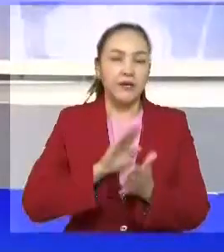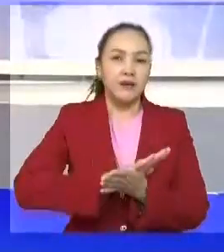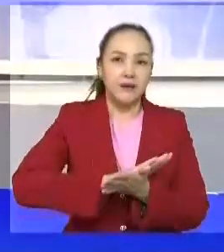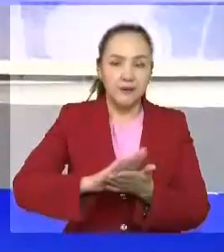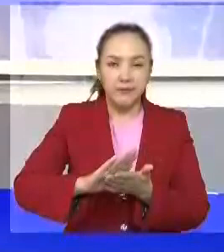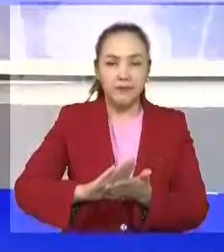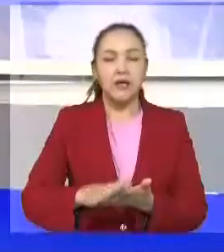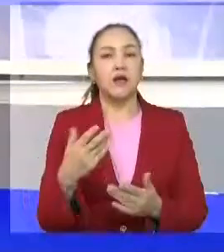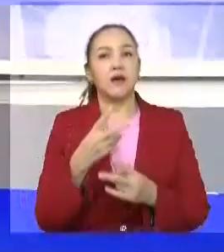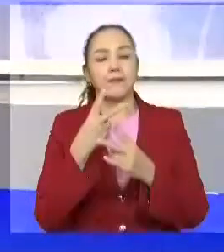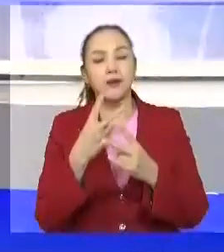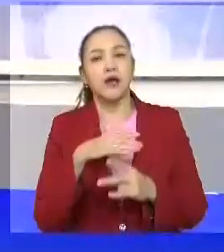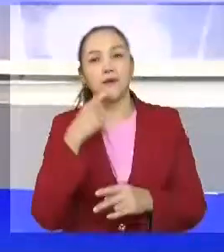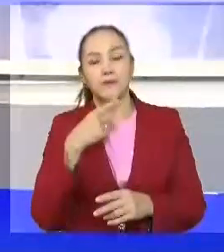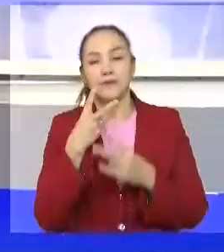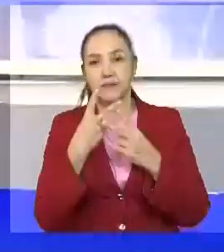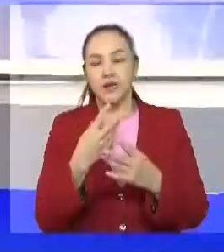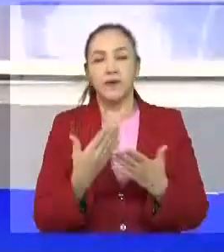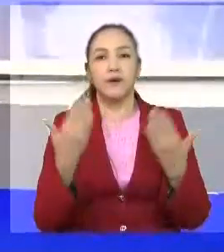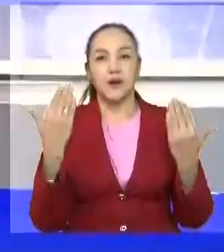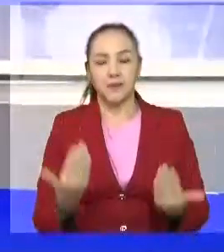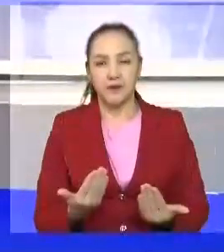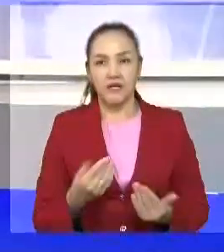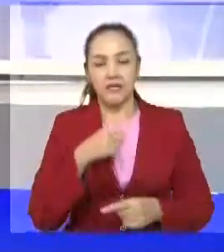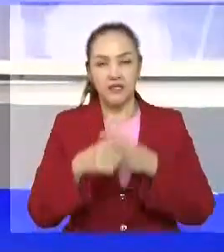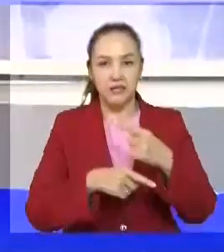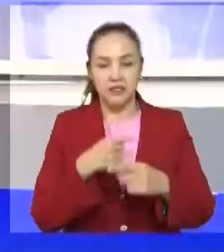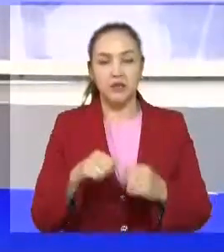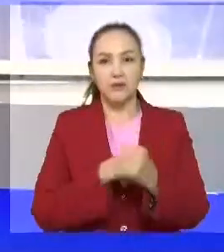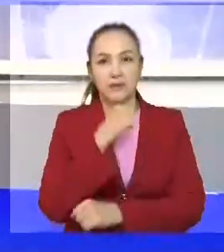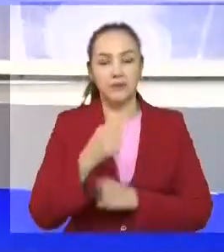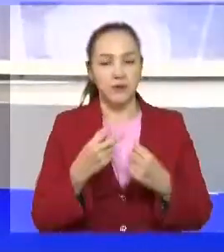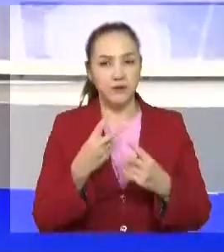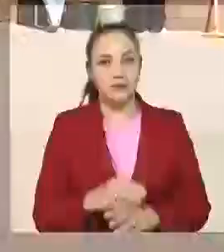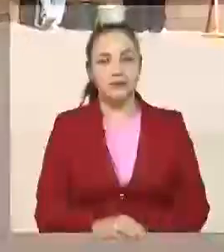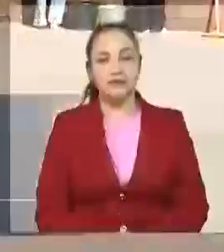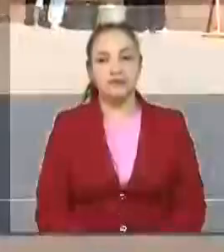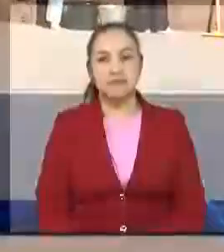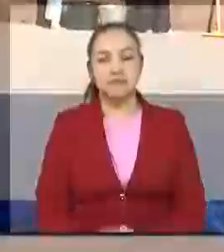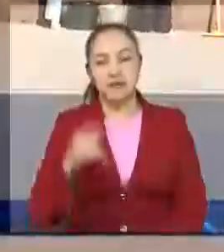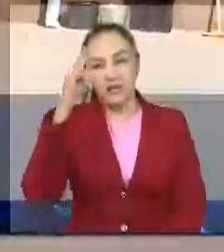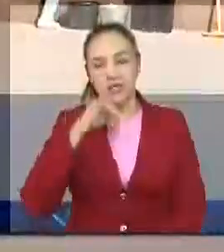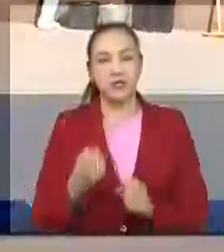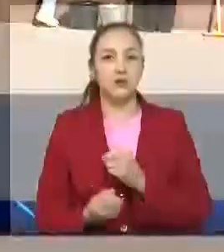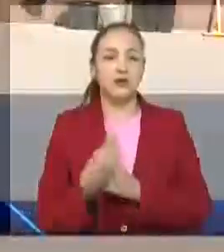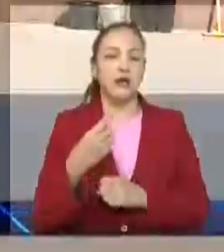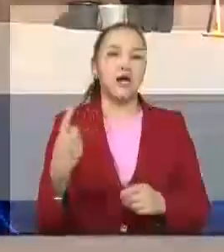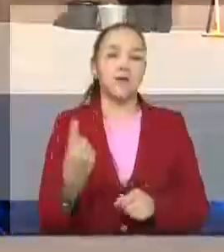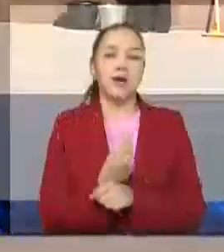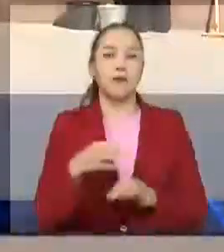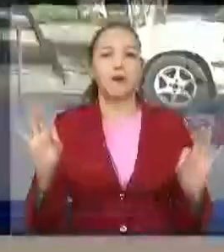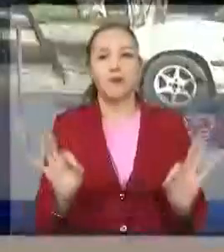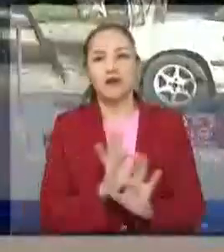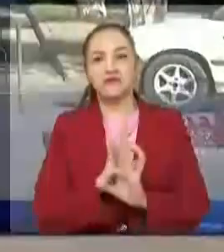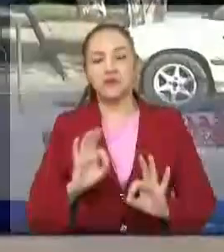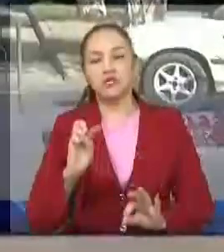тазалығына бейжай қарамайтындықтарын көрсетті. Бұл туралы келесі бейнематериалдан көріңіз. Қазақтан шыққан тұңғыш кәсіби музыкант